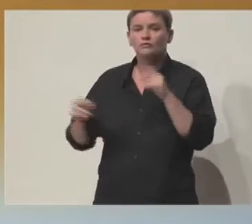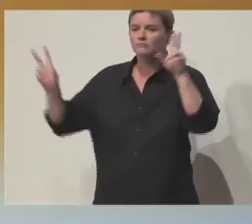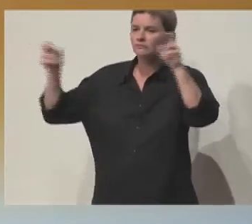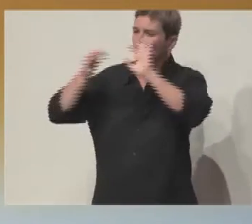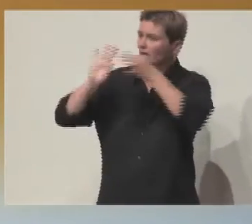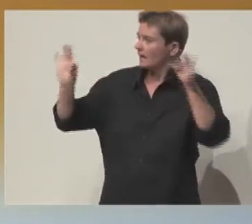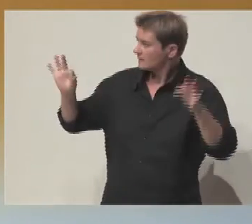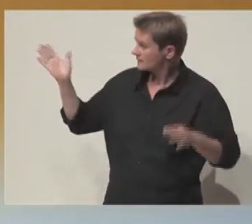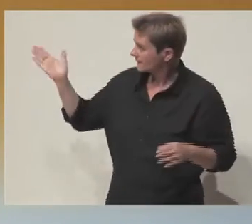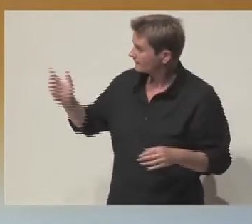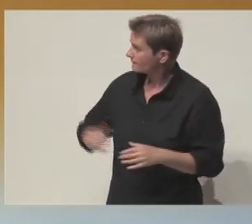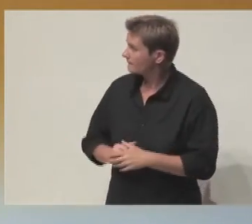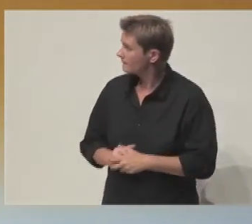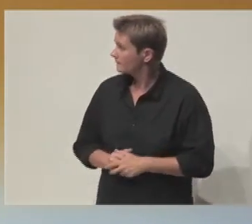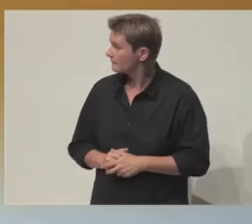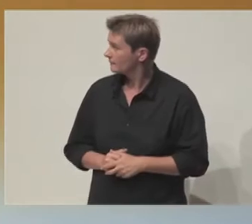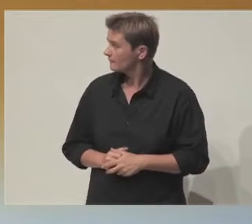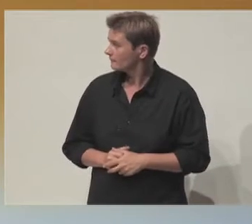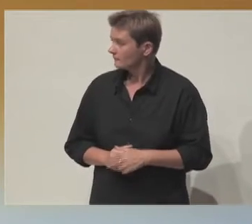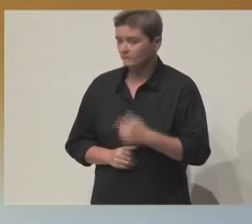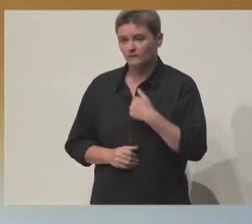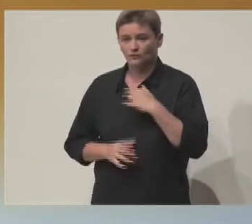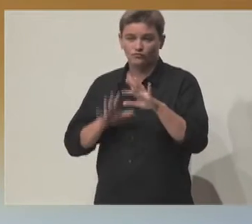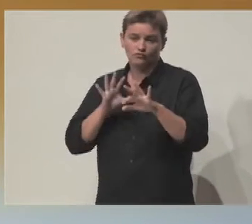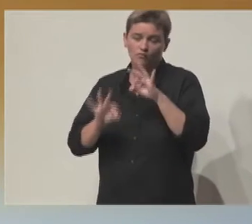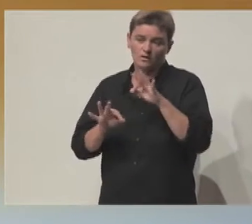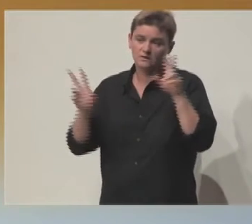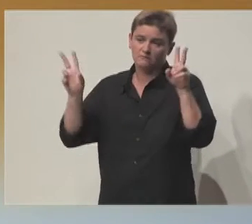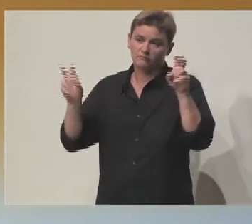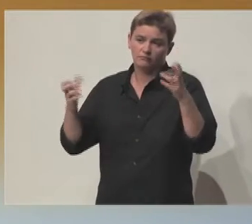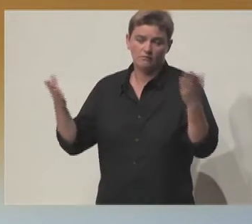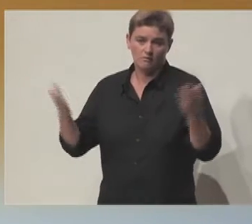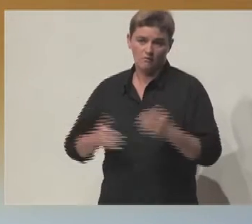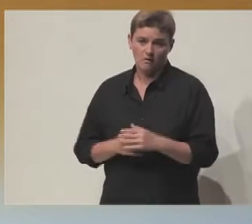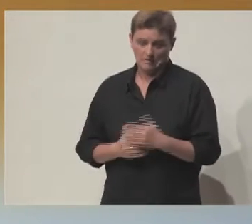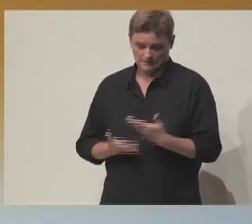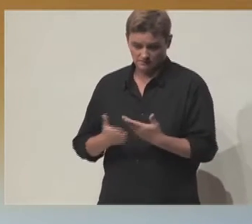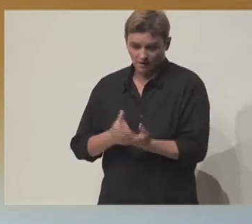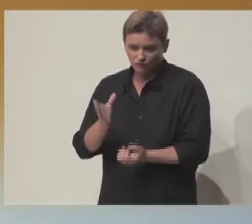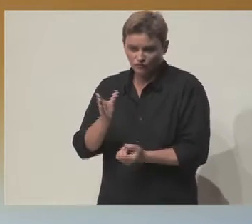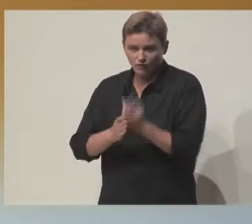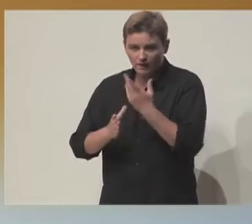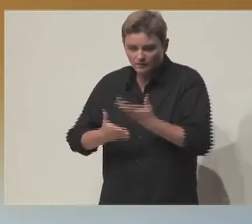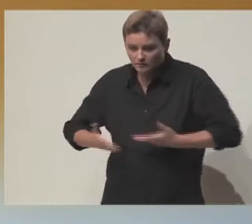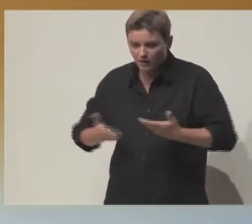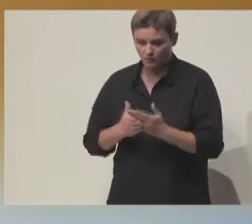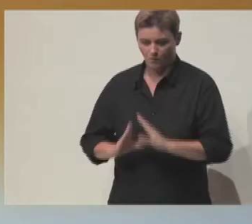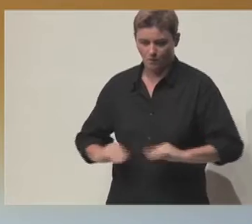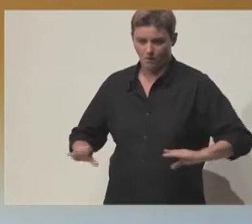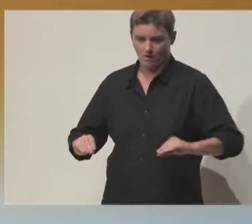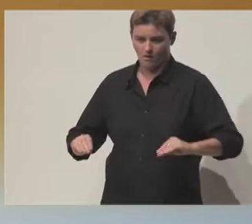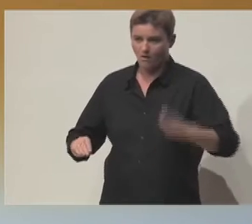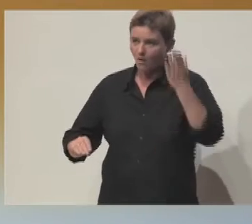on l'a choisi naturellement en pensant à cette réalité nouvelle europe devenue